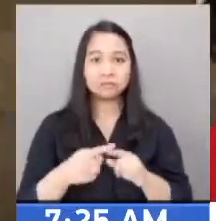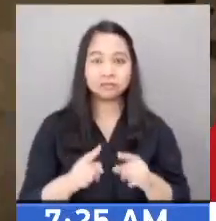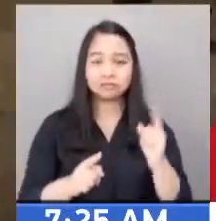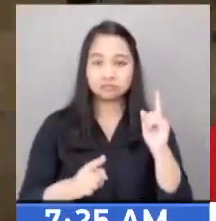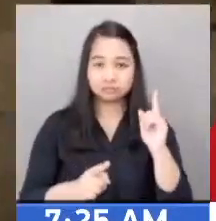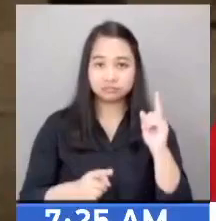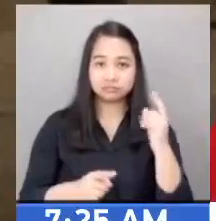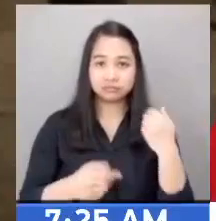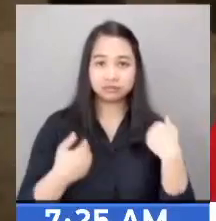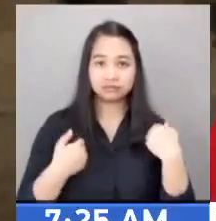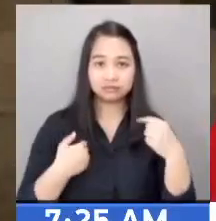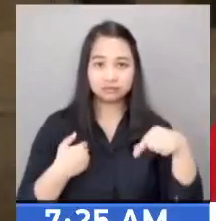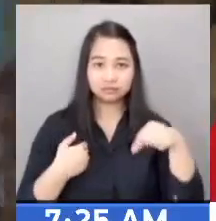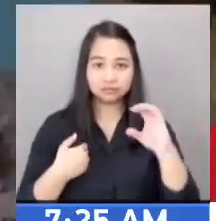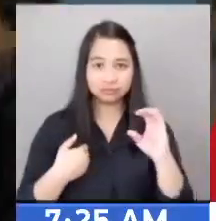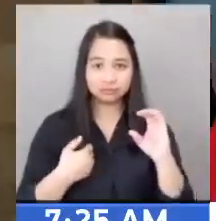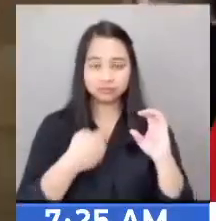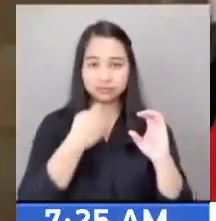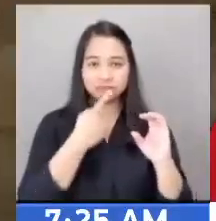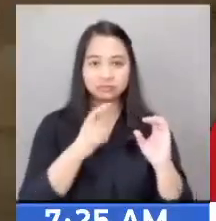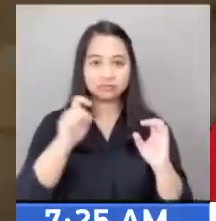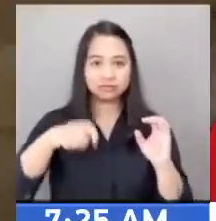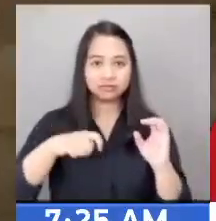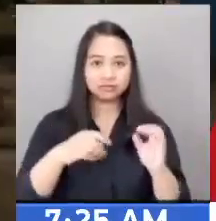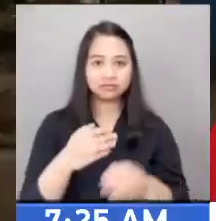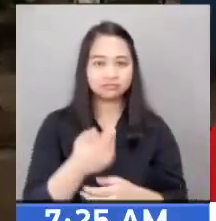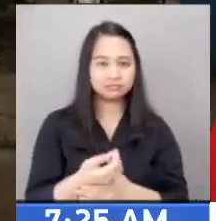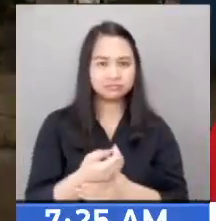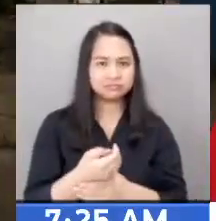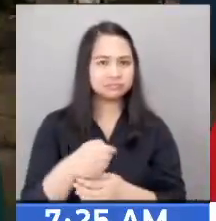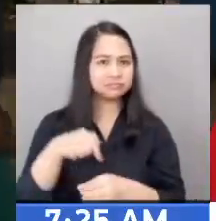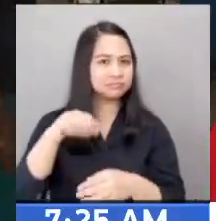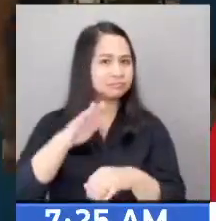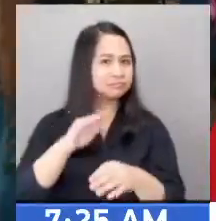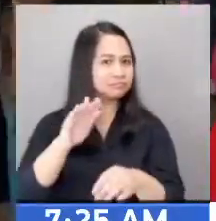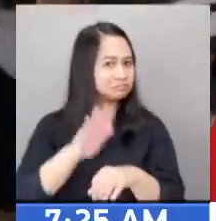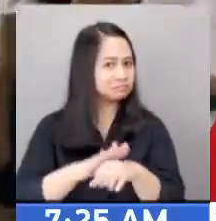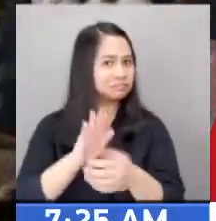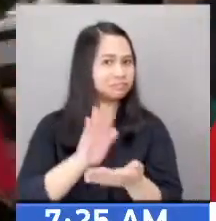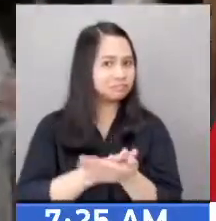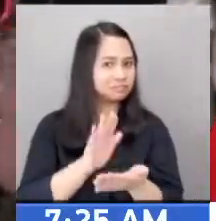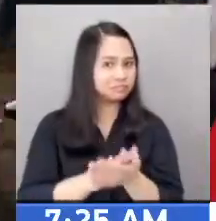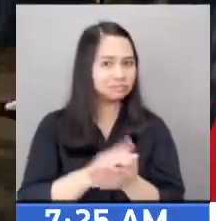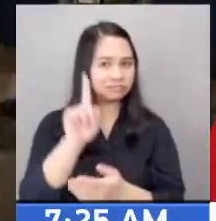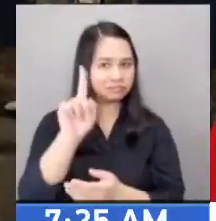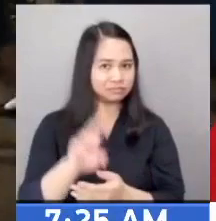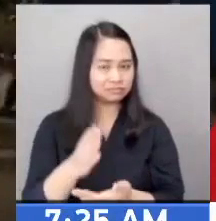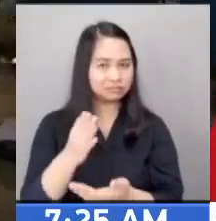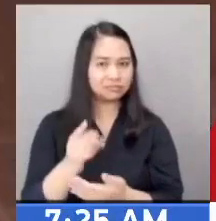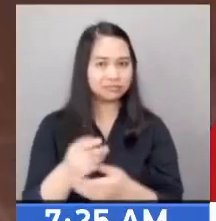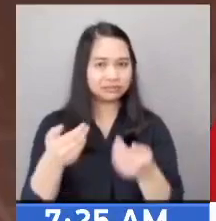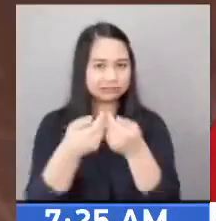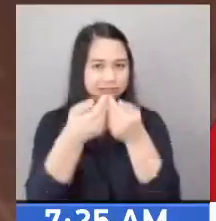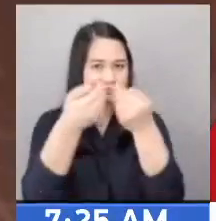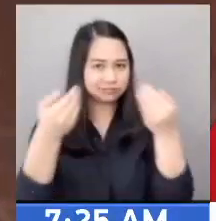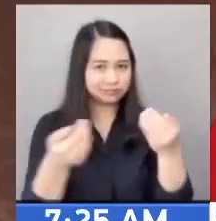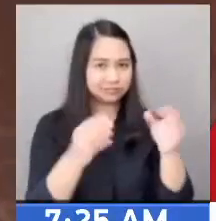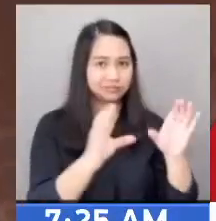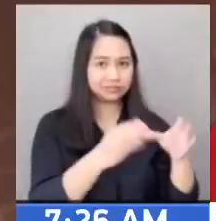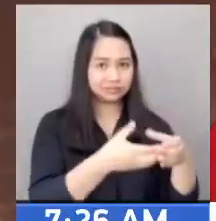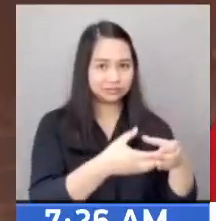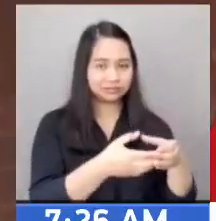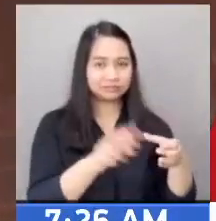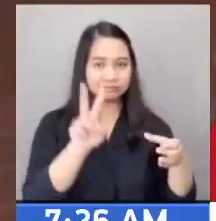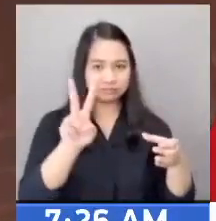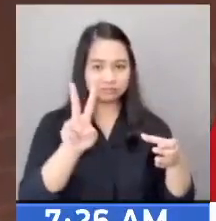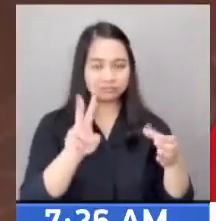City, in-school of school approach ang ipinatutupad. Hinati sa 2 set ang mga estudyante ng bawat section. 2 hanggang 3 araw